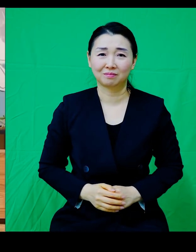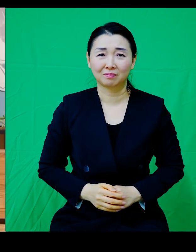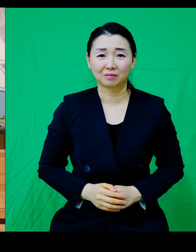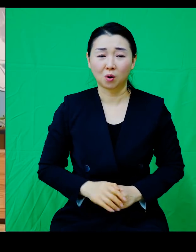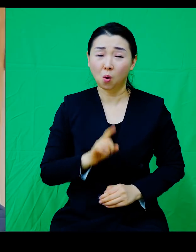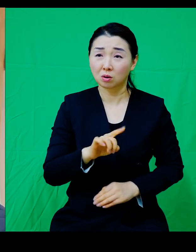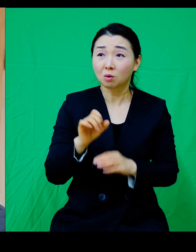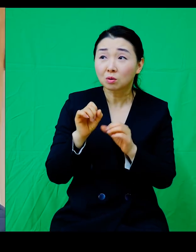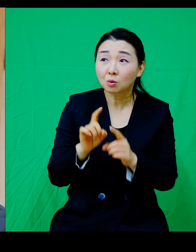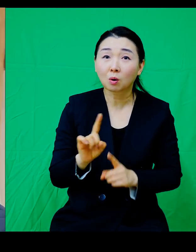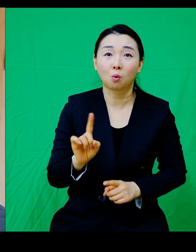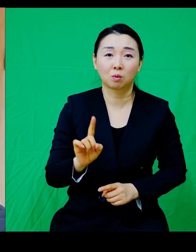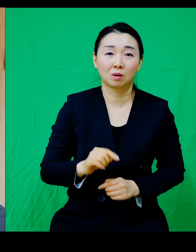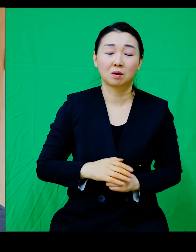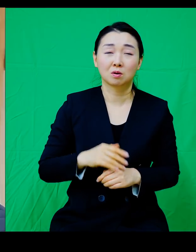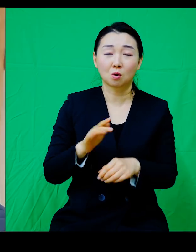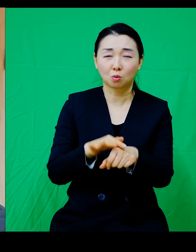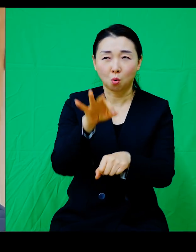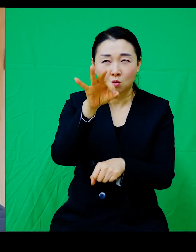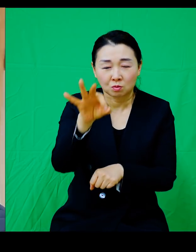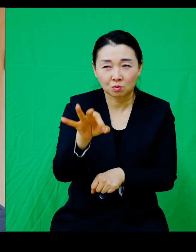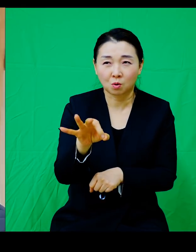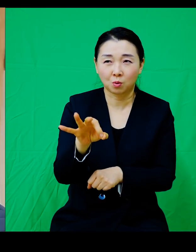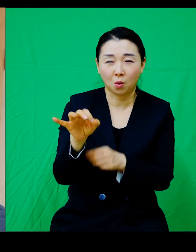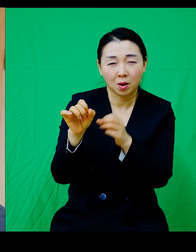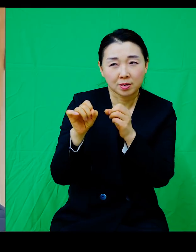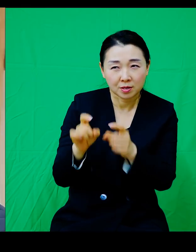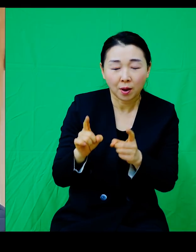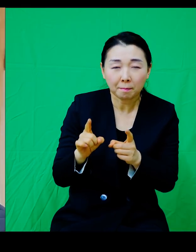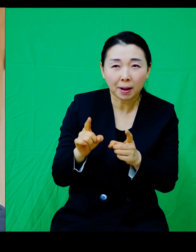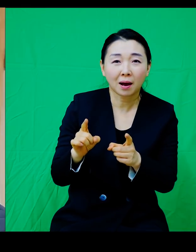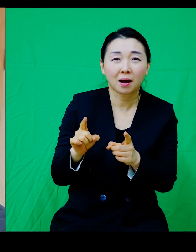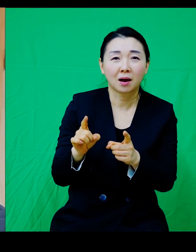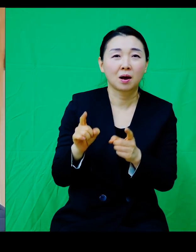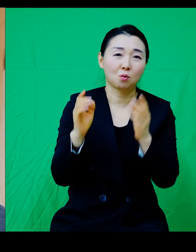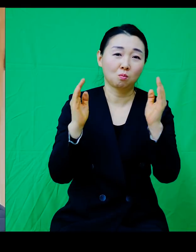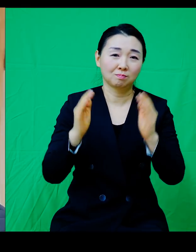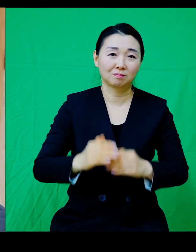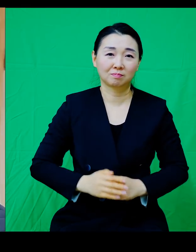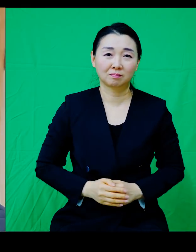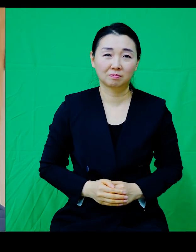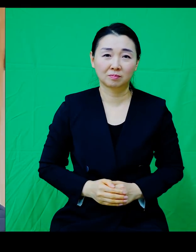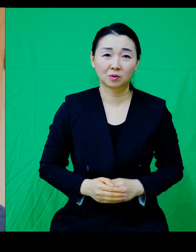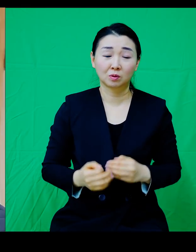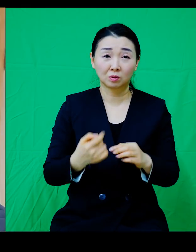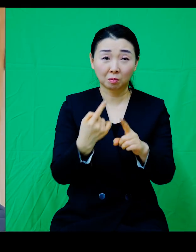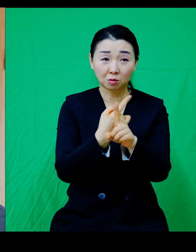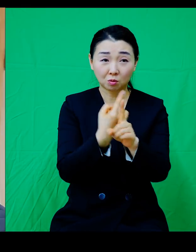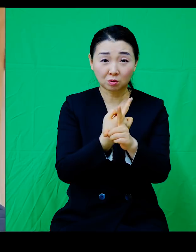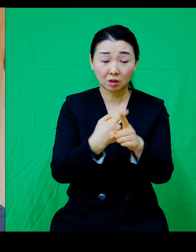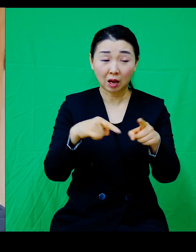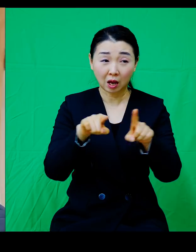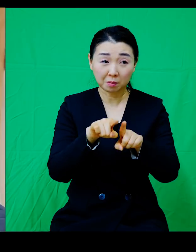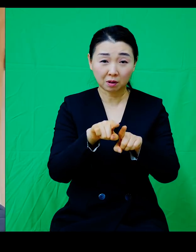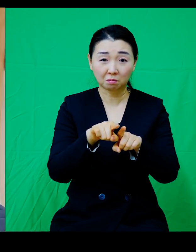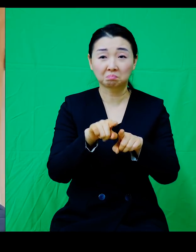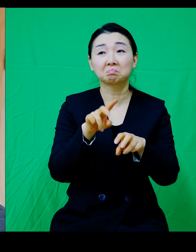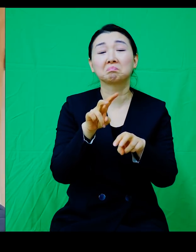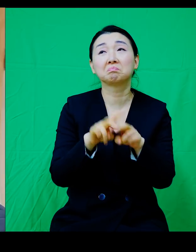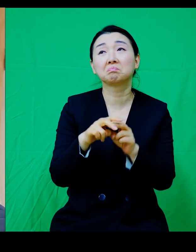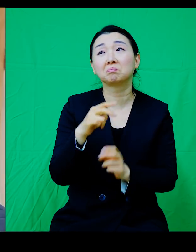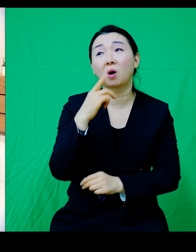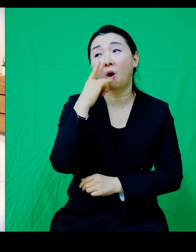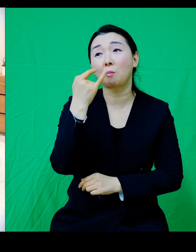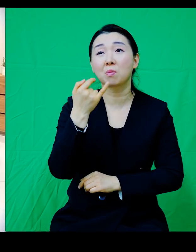했어요. 그래서 이런 기회가 어디 있냐. 이건 돈 주고도 할 수 없는 공부다. 그래서 같이 이렇게 치료실에 앉아 있는 엄마들과 저는